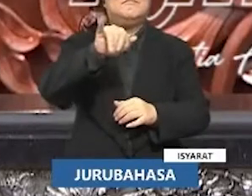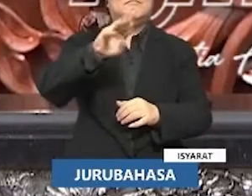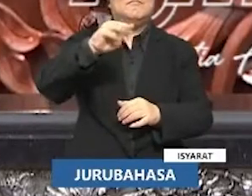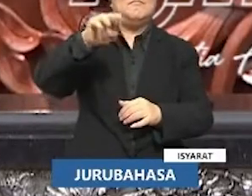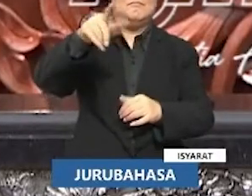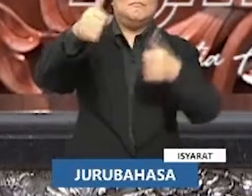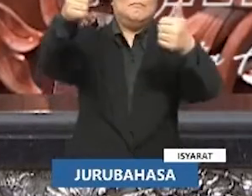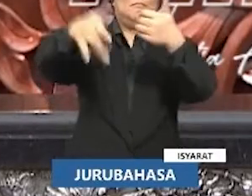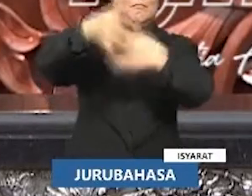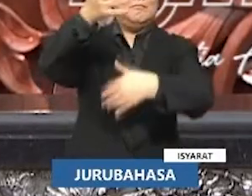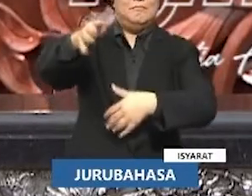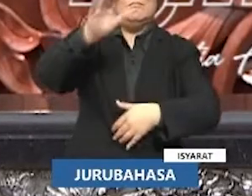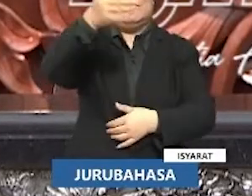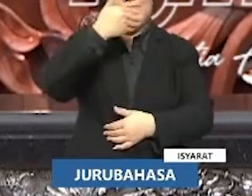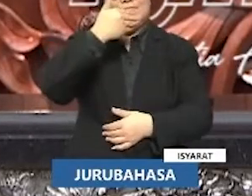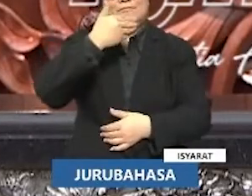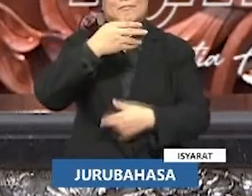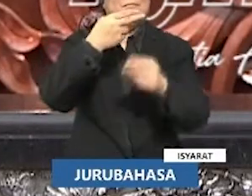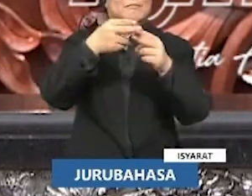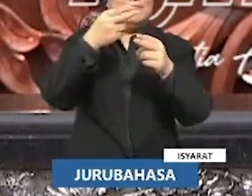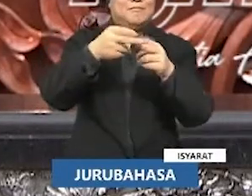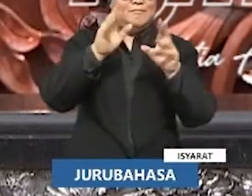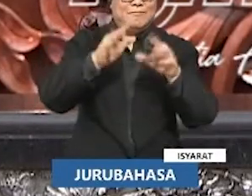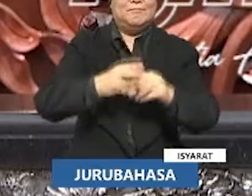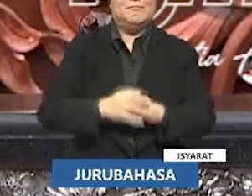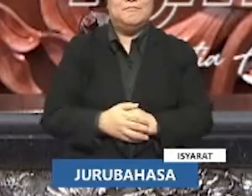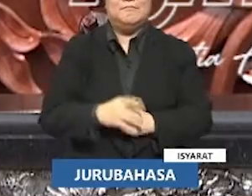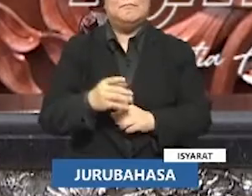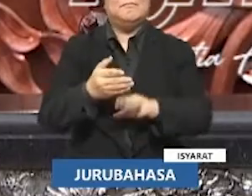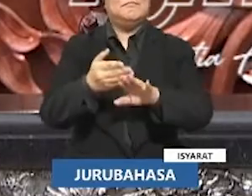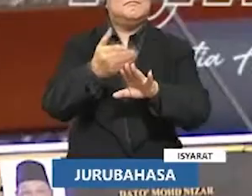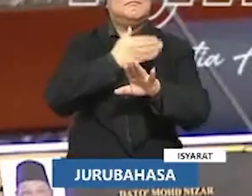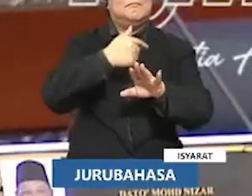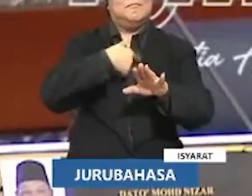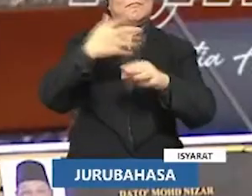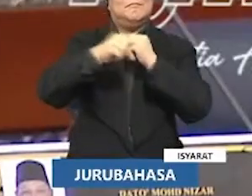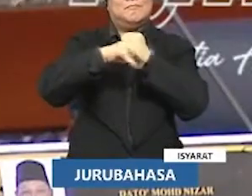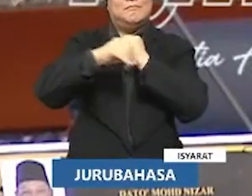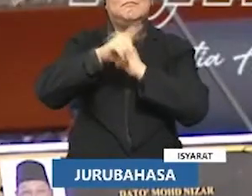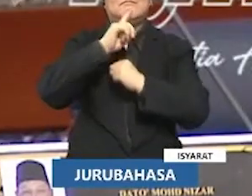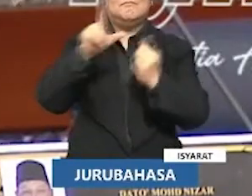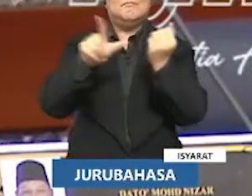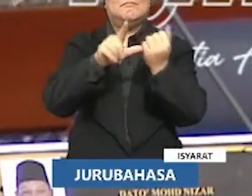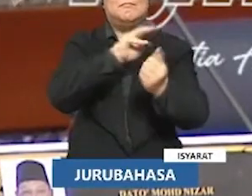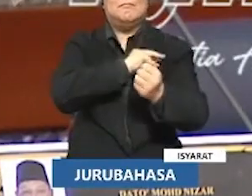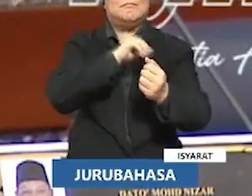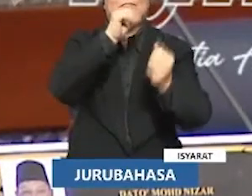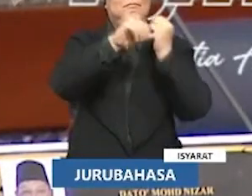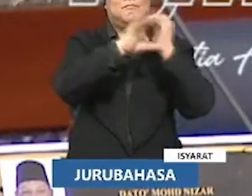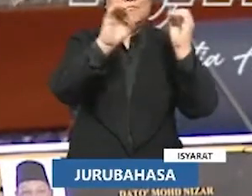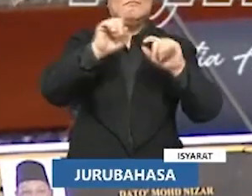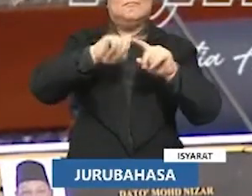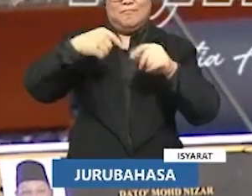Jempol lah bangun okay. Terima kasih. Ringkas dulu. Yang sebelum itu saya nak kempen, walaupun Timbalan Menteri Kesihatan tak